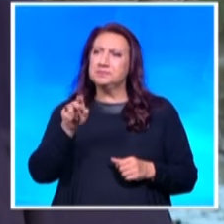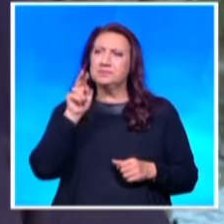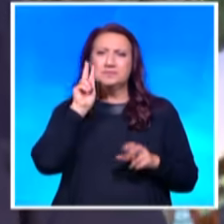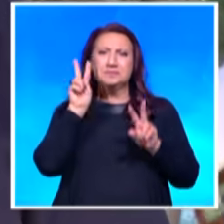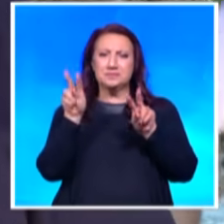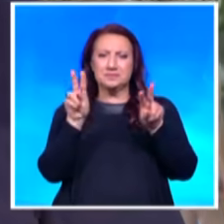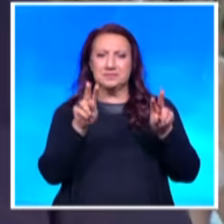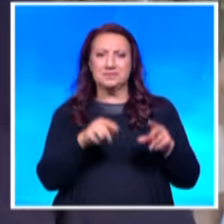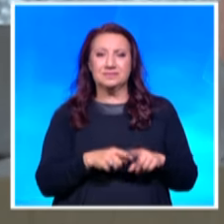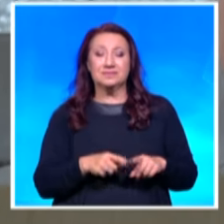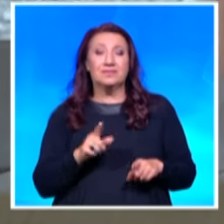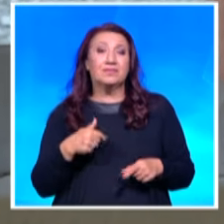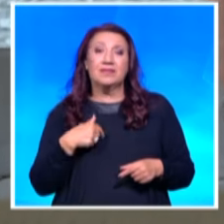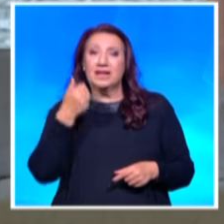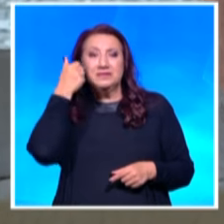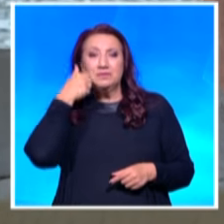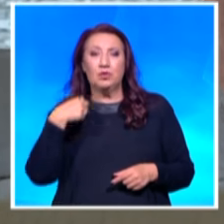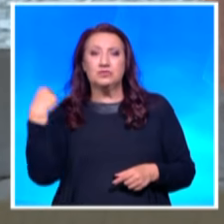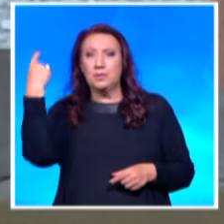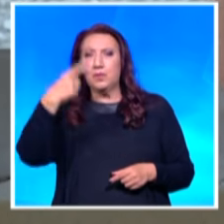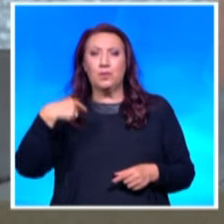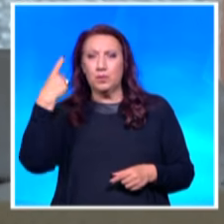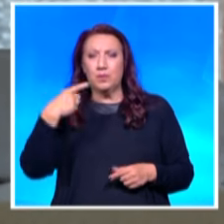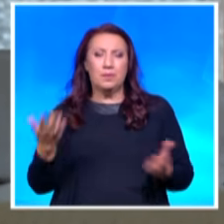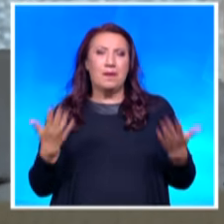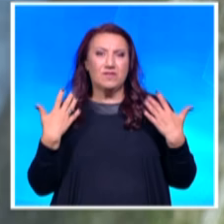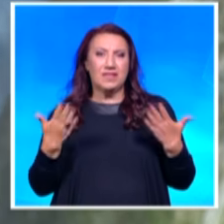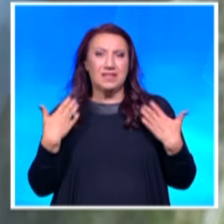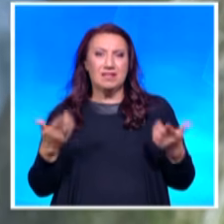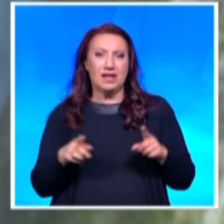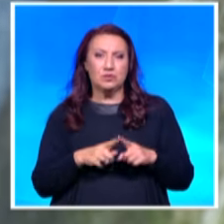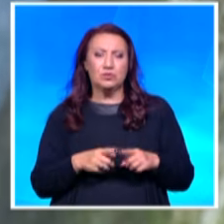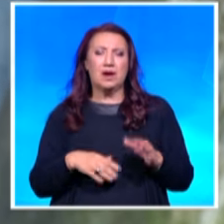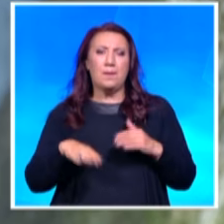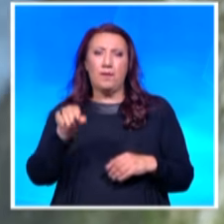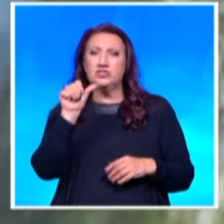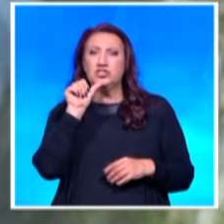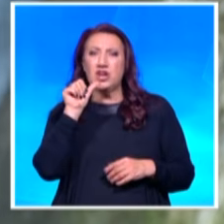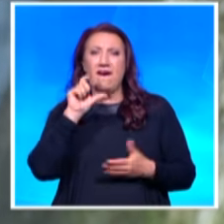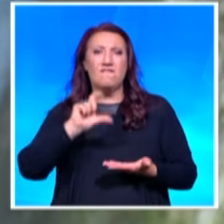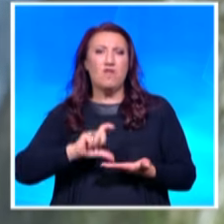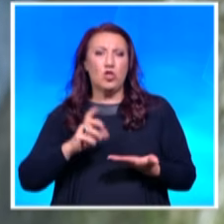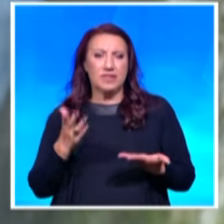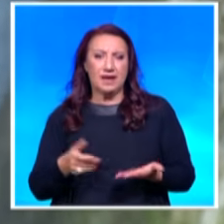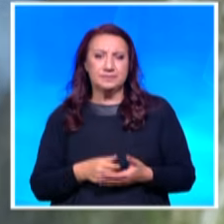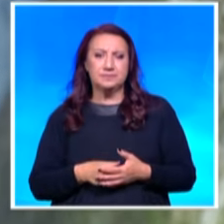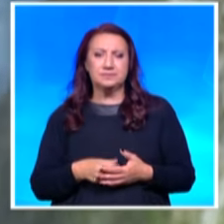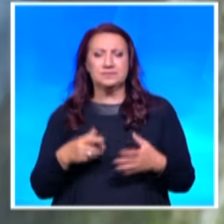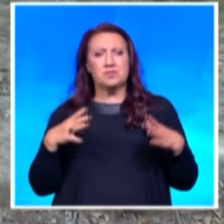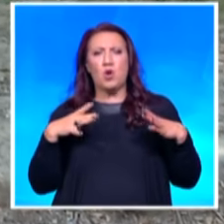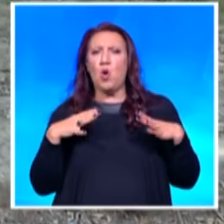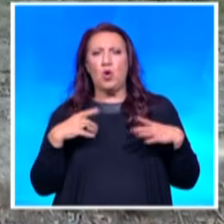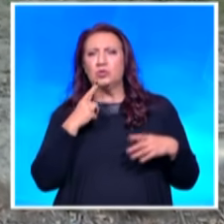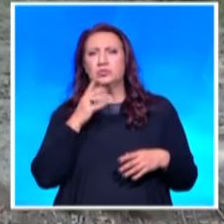вентилатор. И на разхлаждащи вода повече. Така. Отпускарите заложиха на естествена прохлада сред